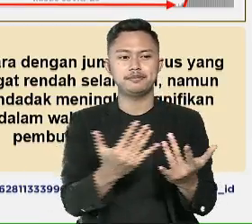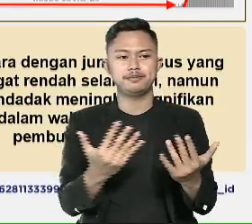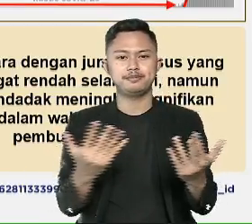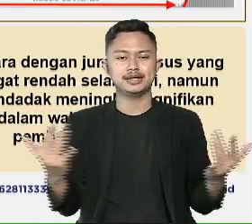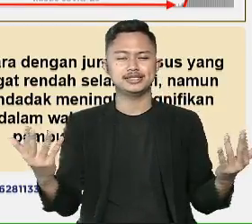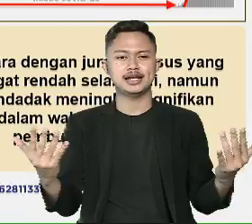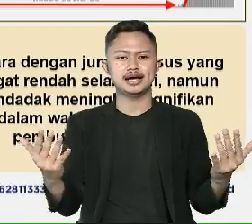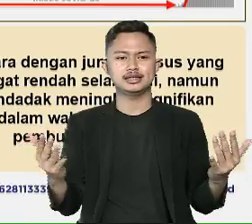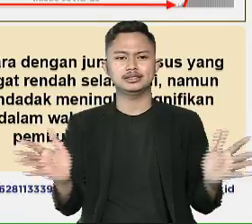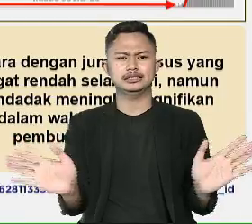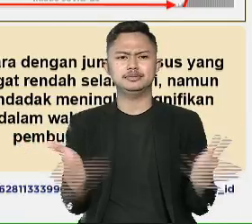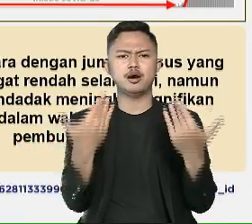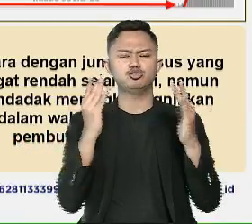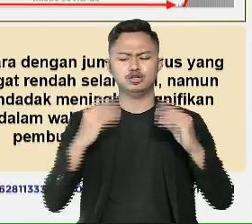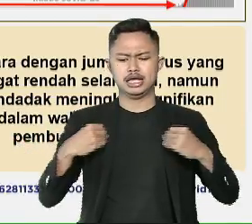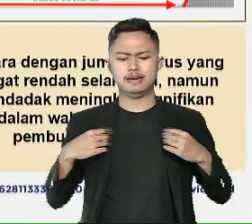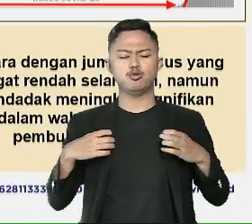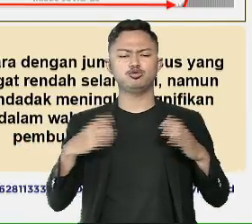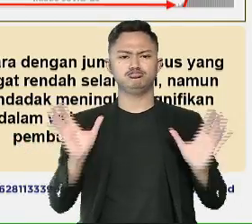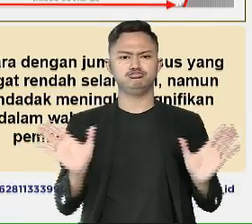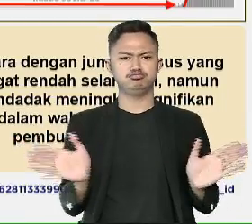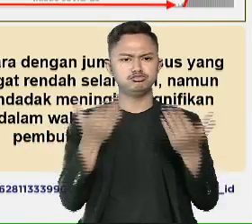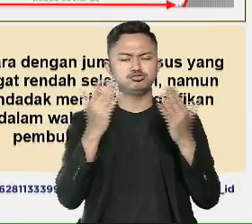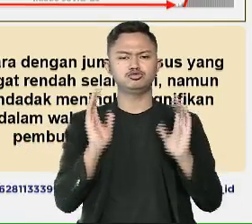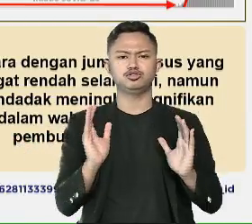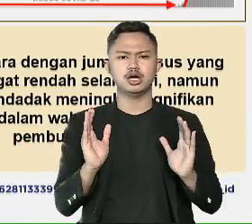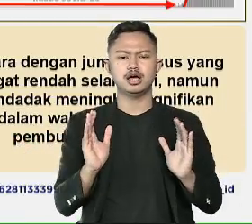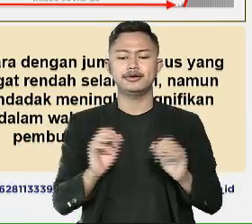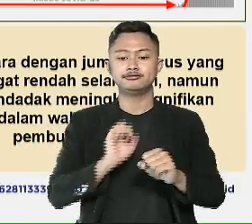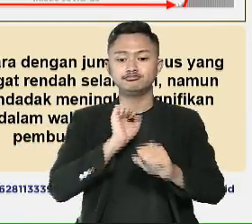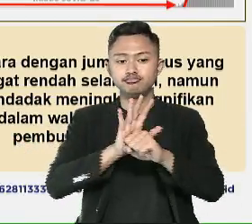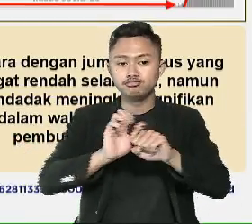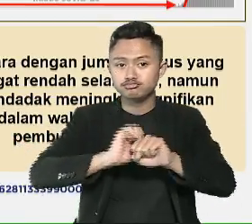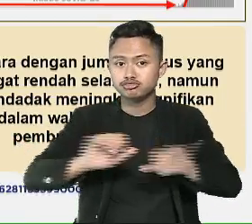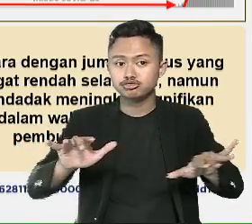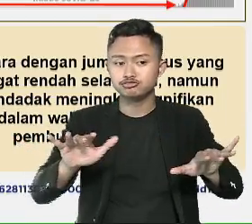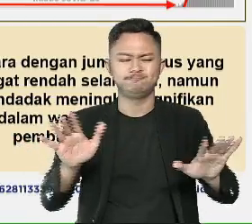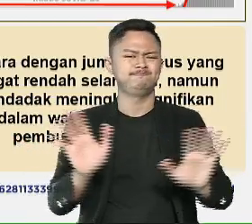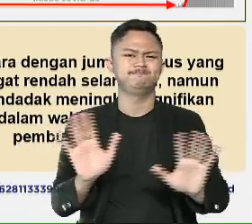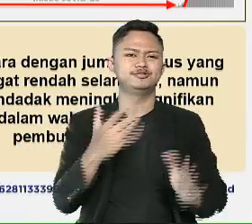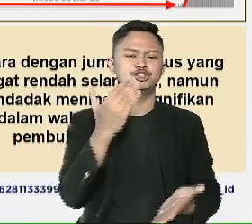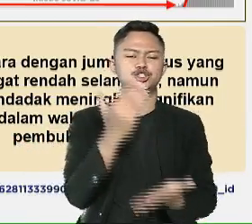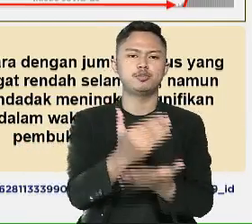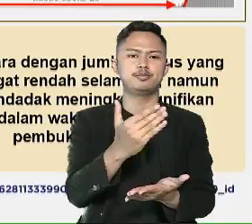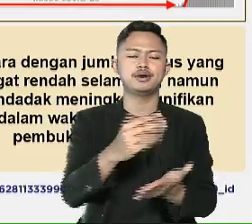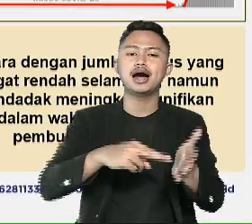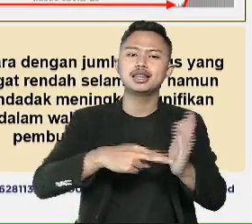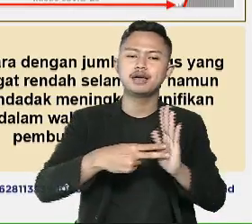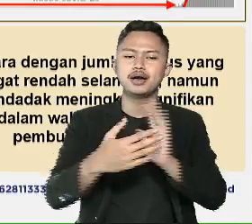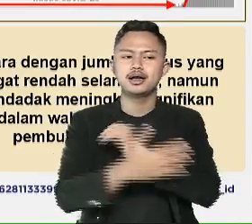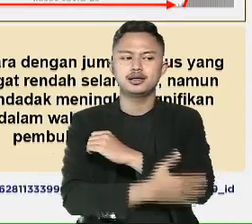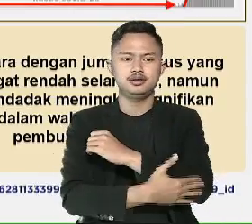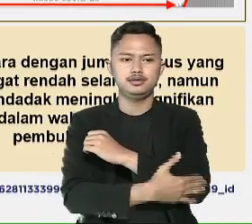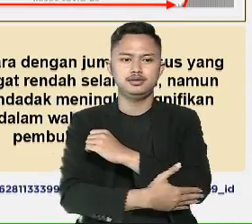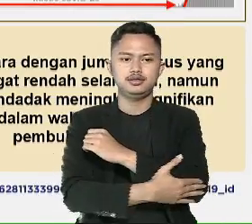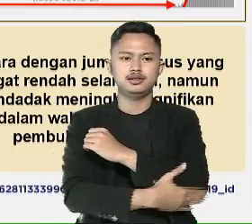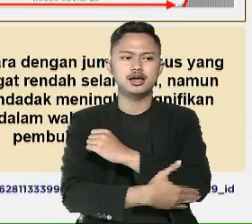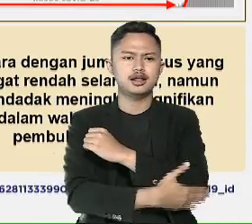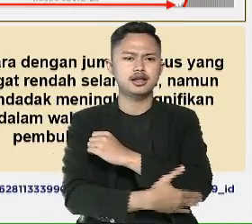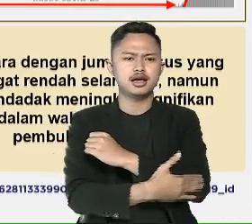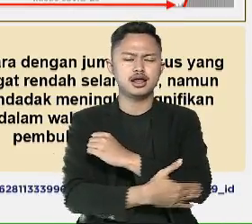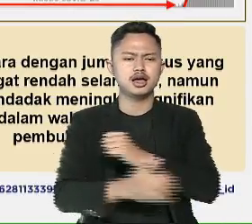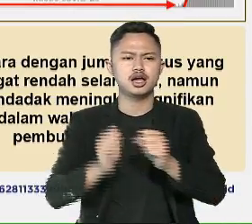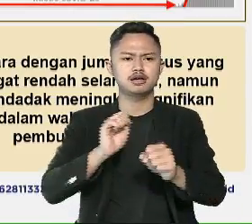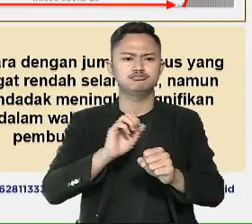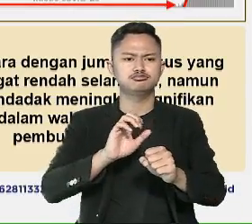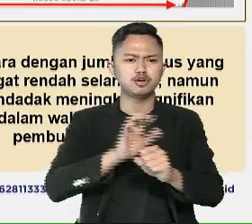telah terbentuk, sehingga dapat menekan penularan selanjutnya. Ini artinya, negara yang telah mengalami lonjakan kasus